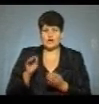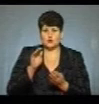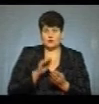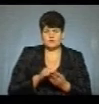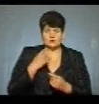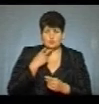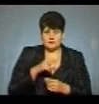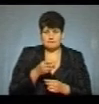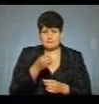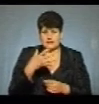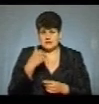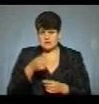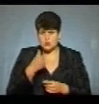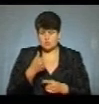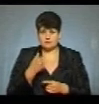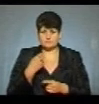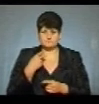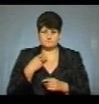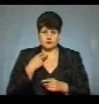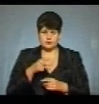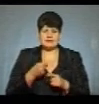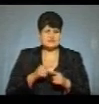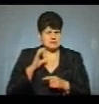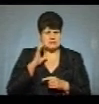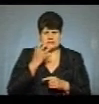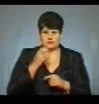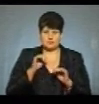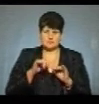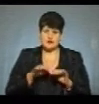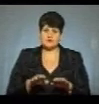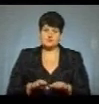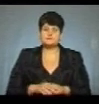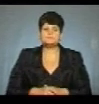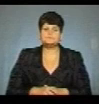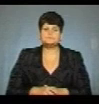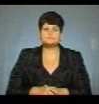ув'язнення або 15 років позбавлення волі. Це серйозні дуже речі.